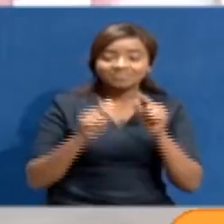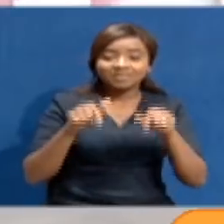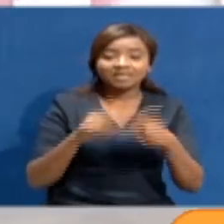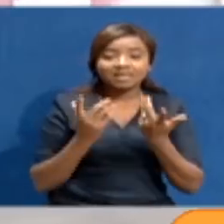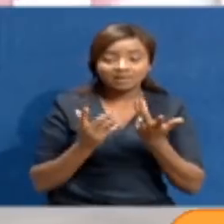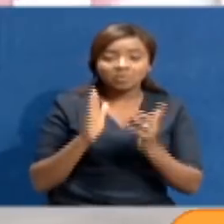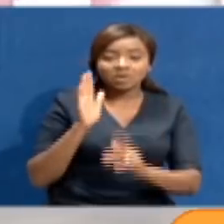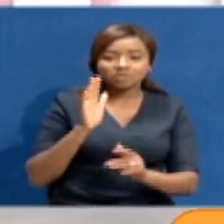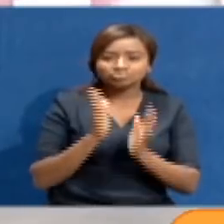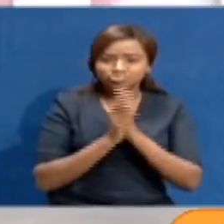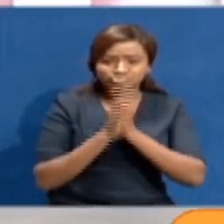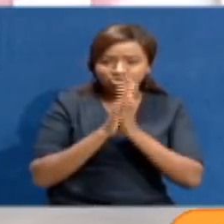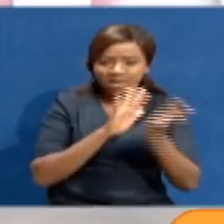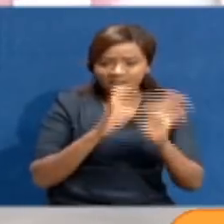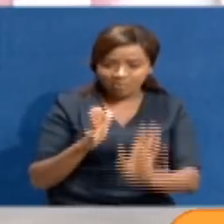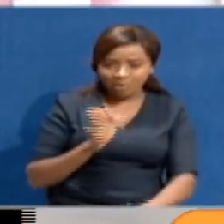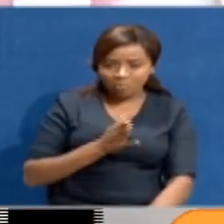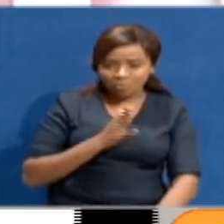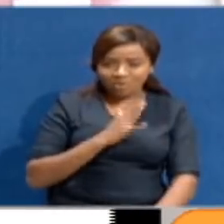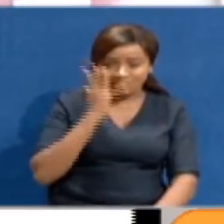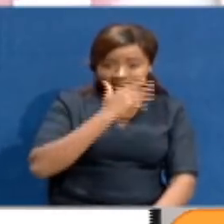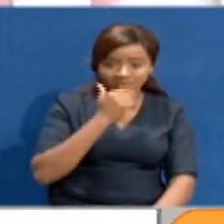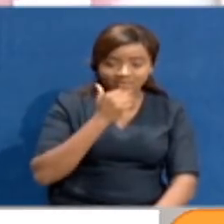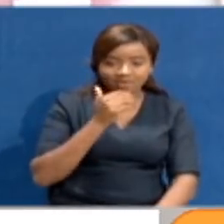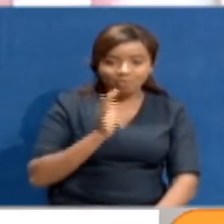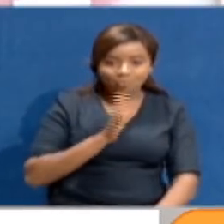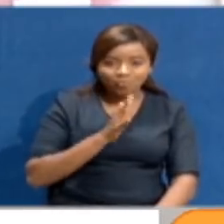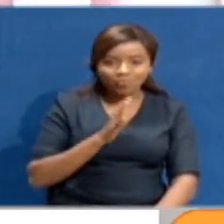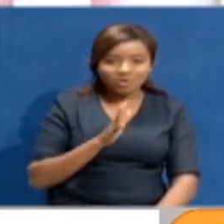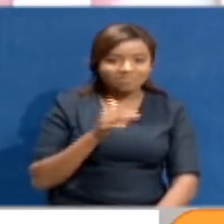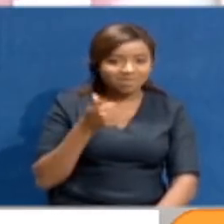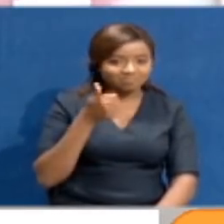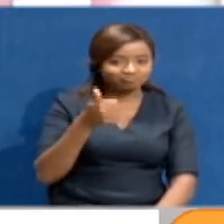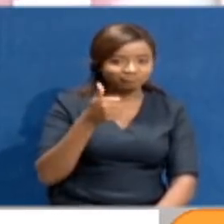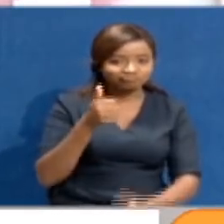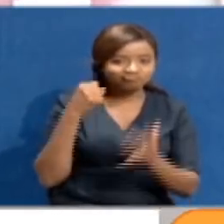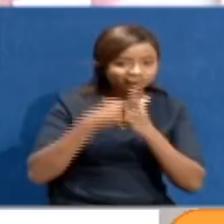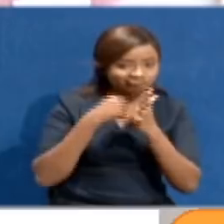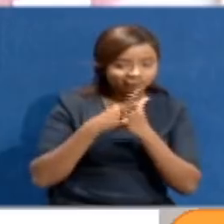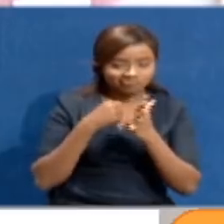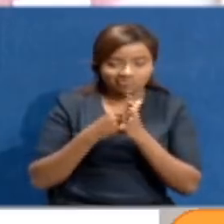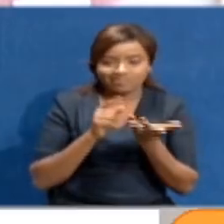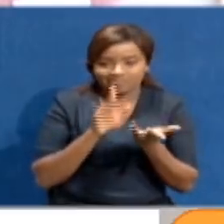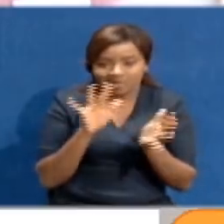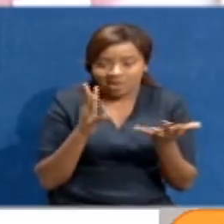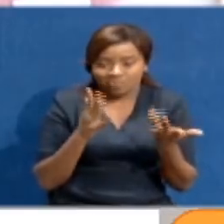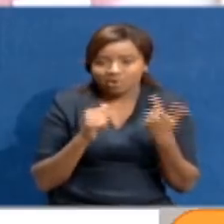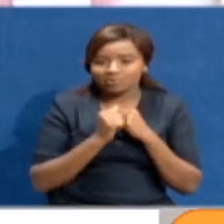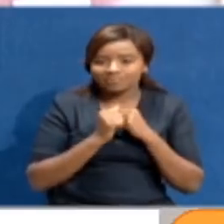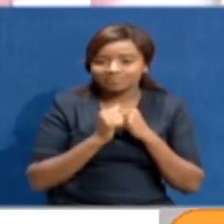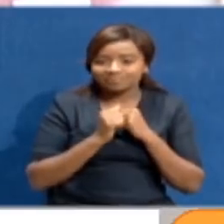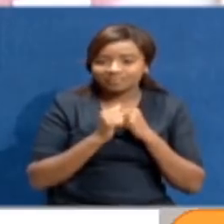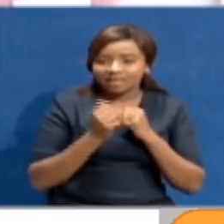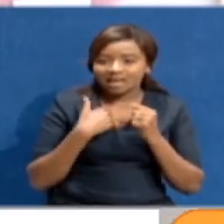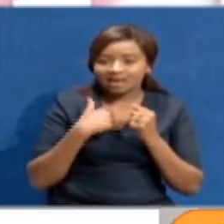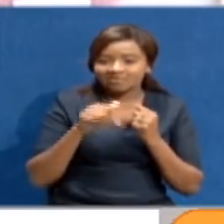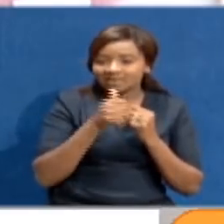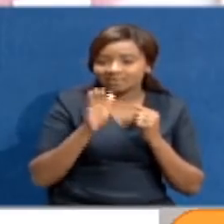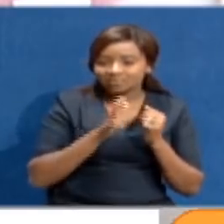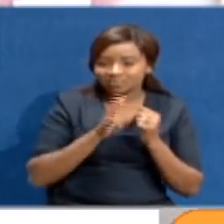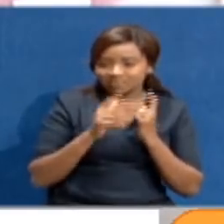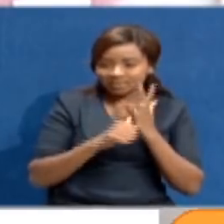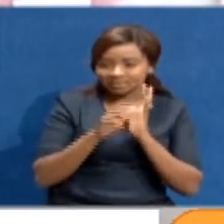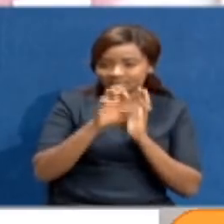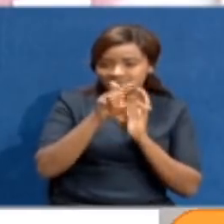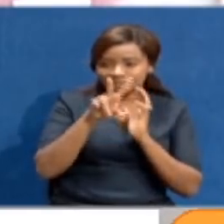Leo katika makala mwanamke bomba tunamwangazia Eva Karemi ambaye licha ya kutokuwa na uwezo wa kuona amekuwa akifanya kazi ya